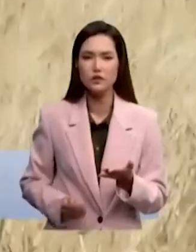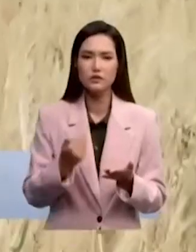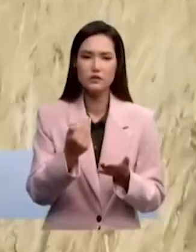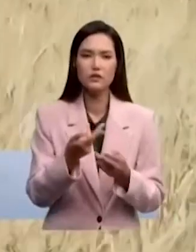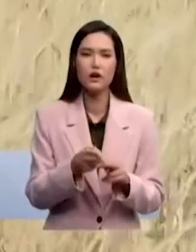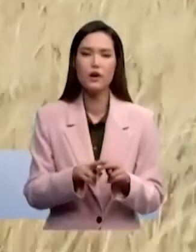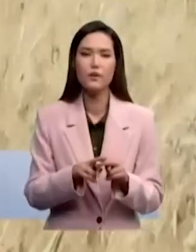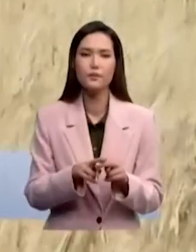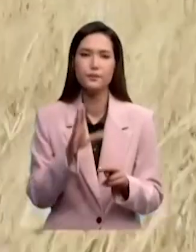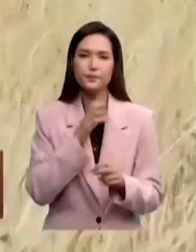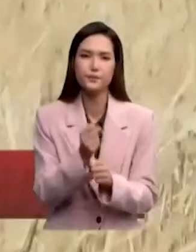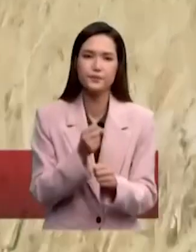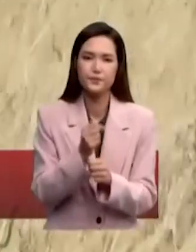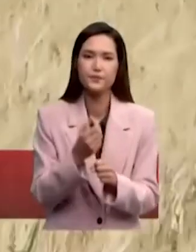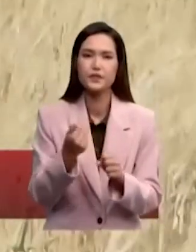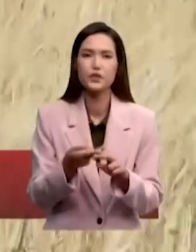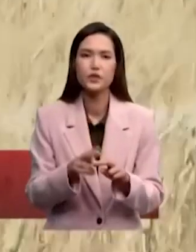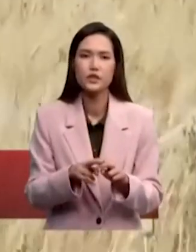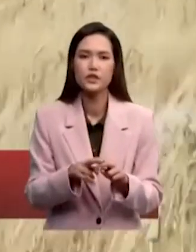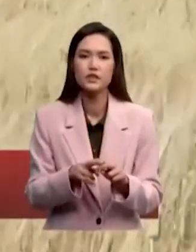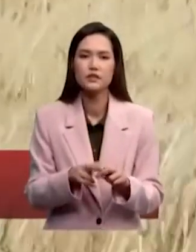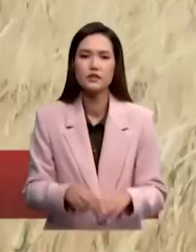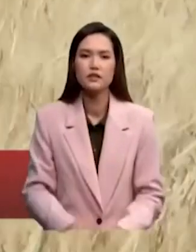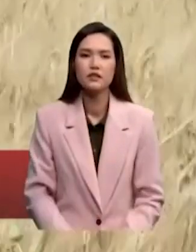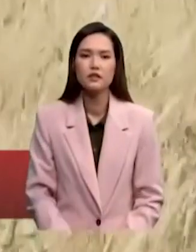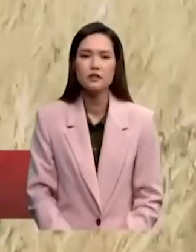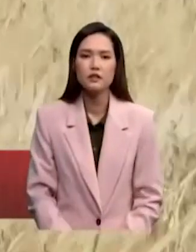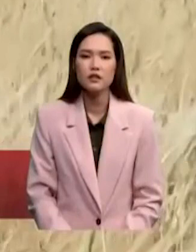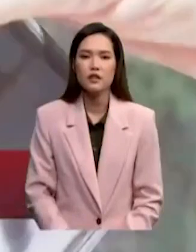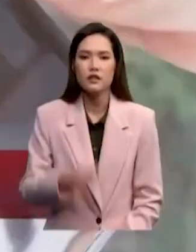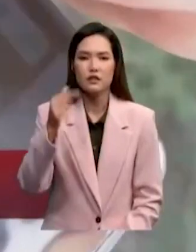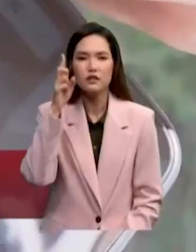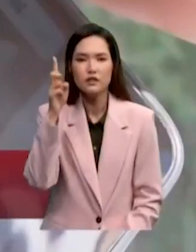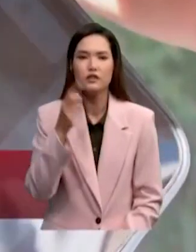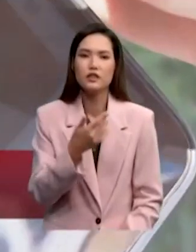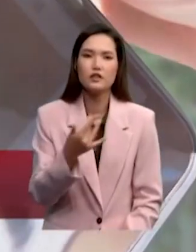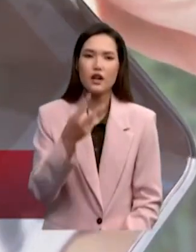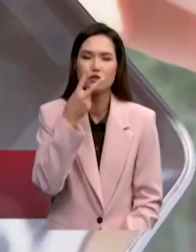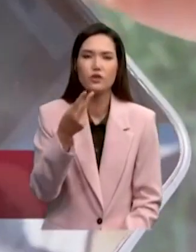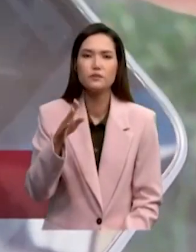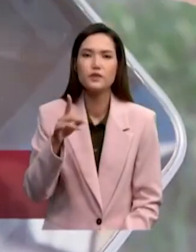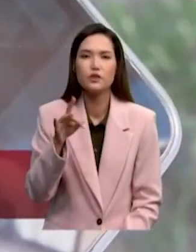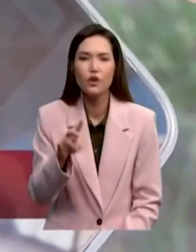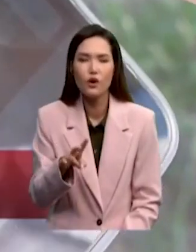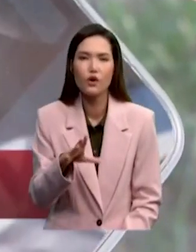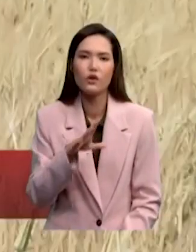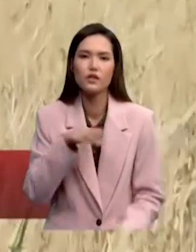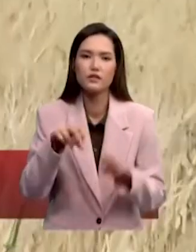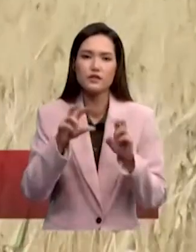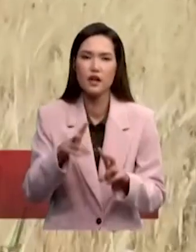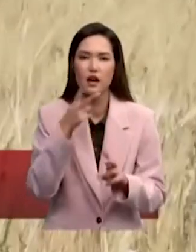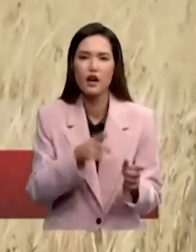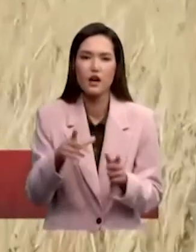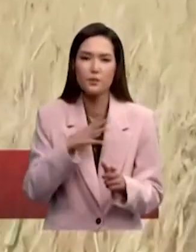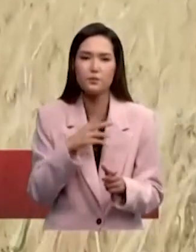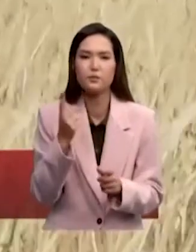Еш қиындығы жоқ қосудың. Поляны өзім кесіп, дронға өзім команда беремін. Дрон